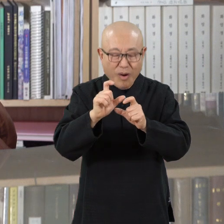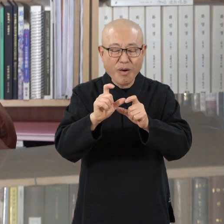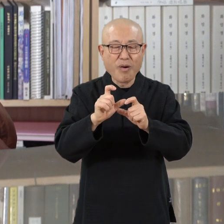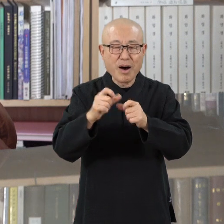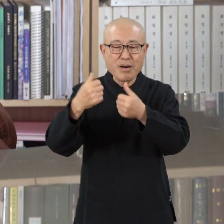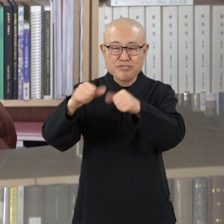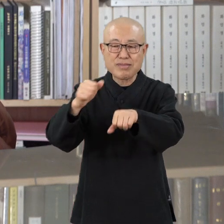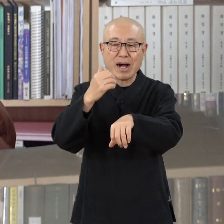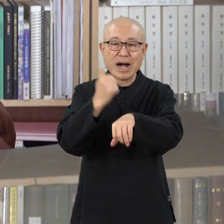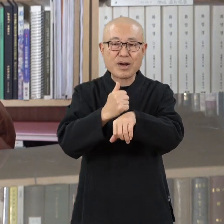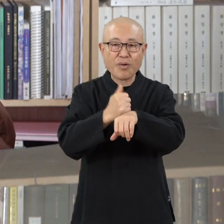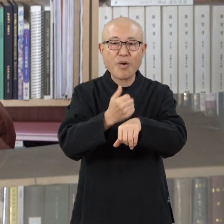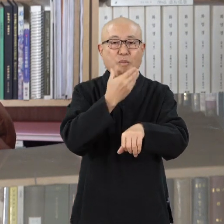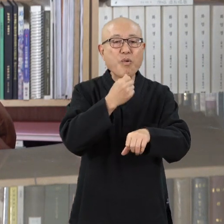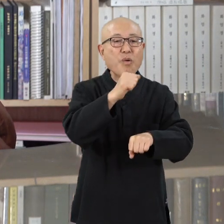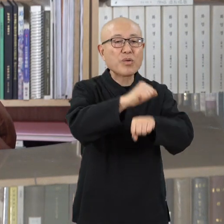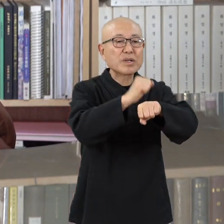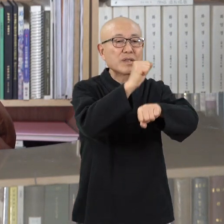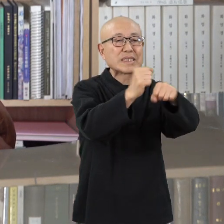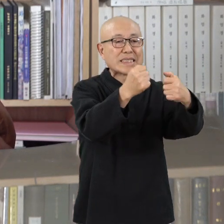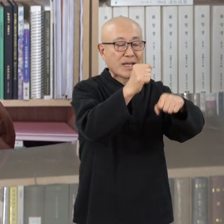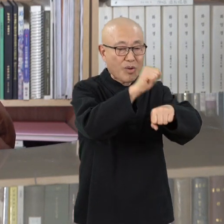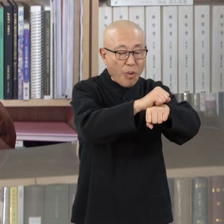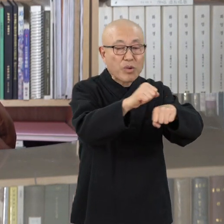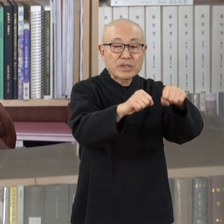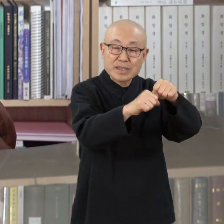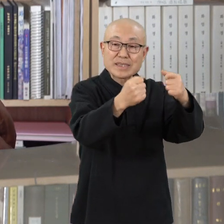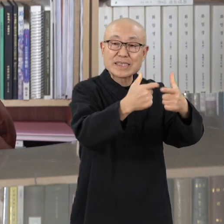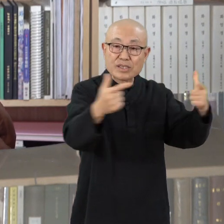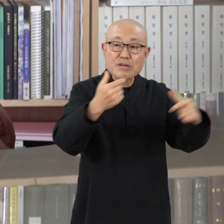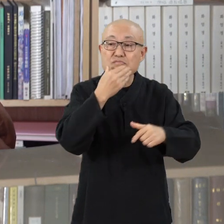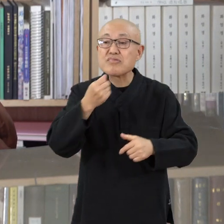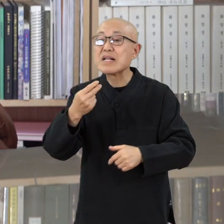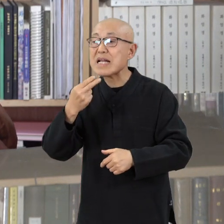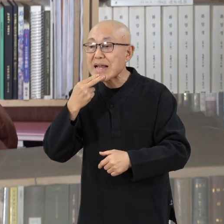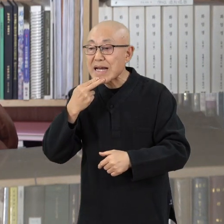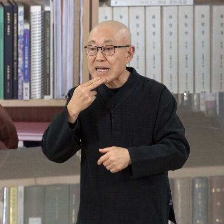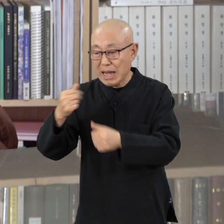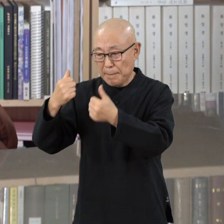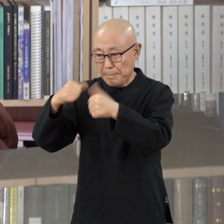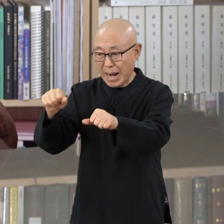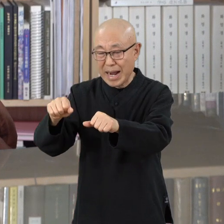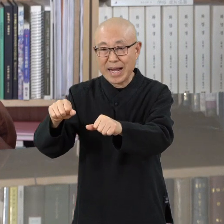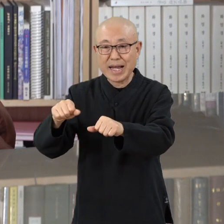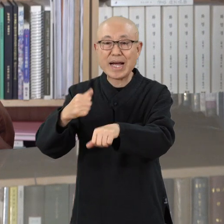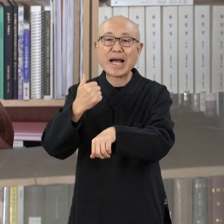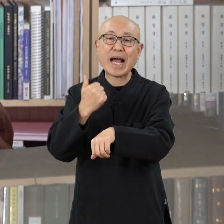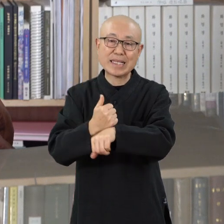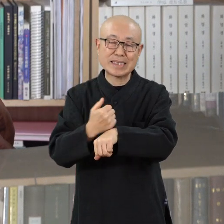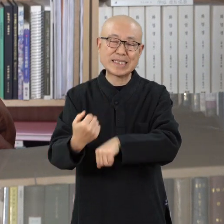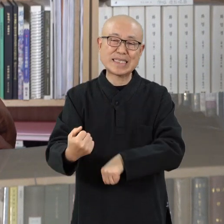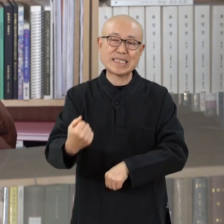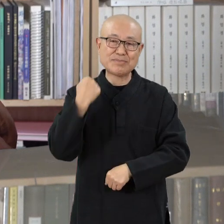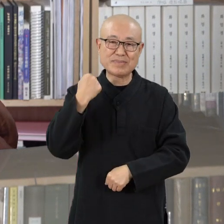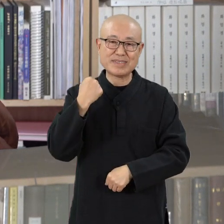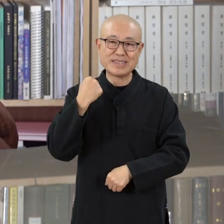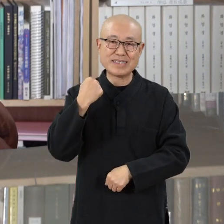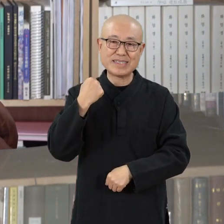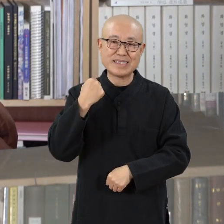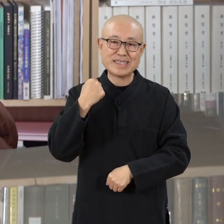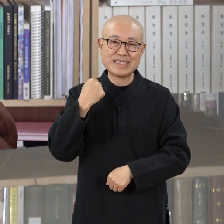증장시키면 되는 거고 죄업은 불행은 그것을 깨버릴 수 있는 그 힘을